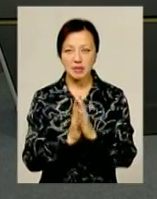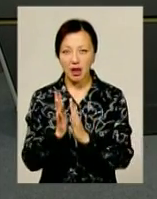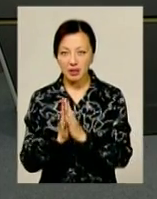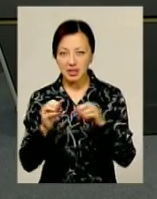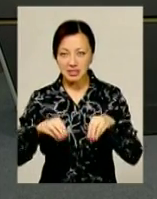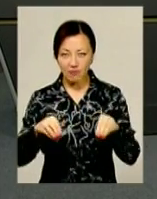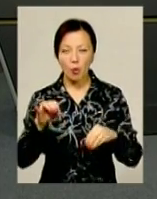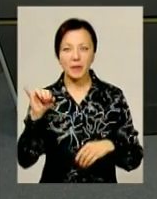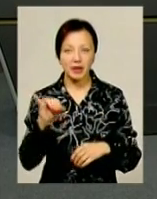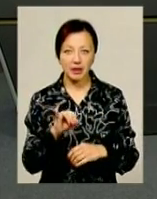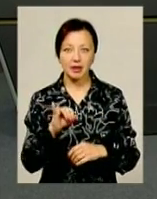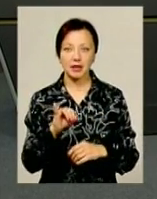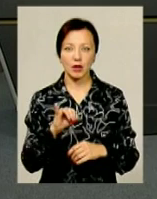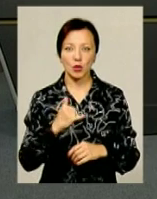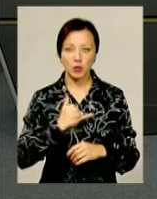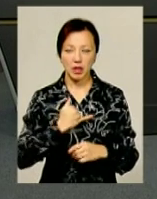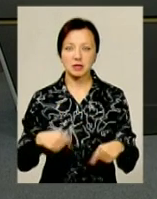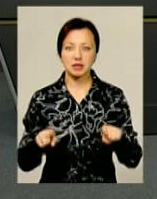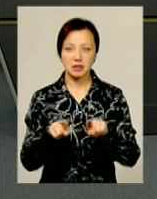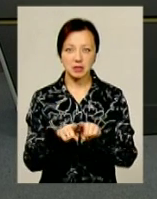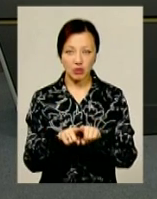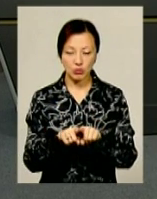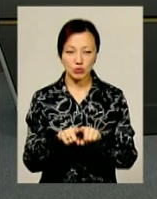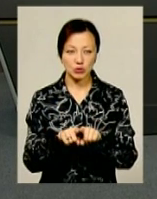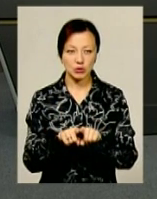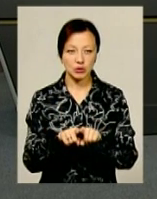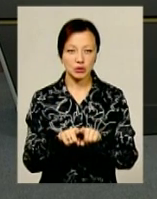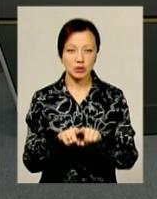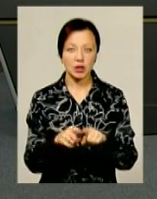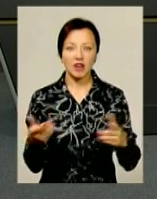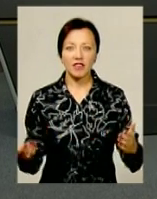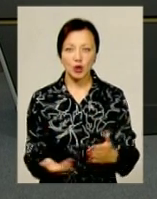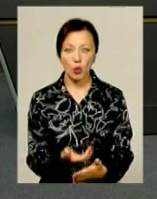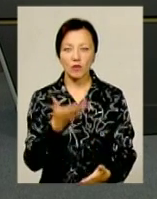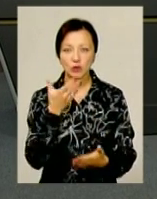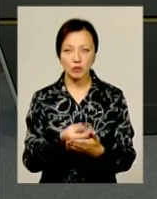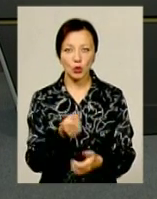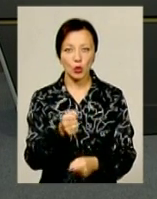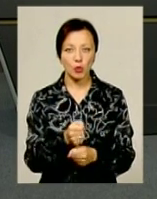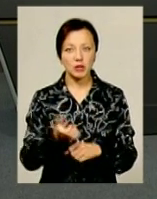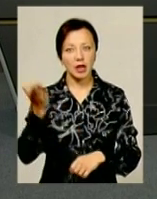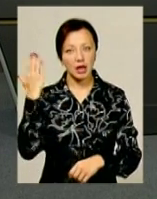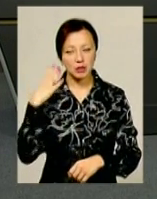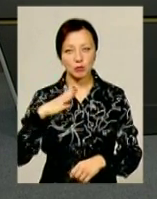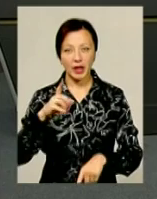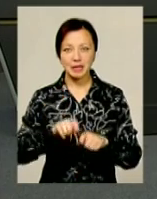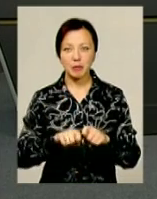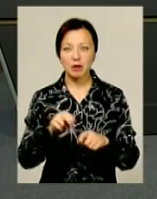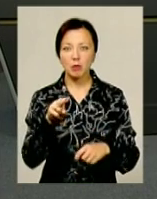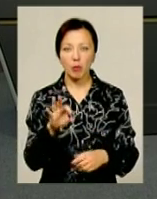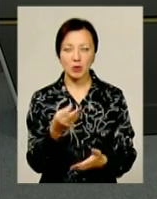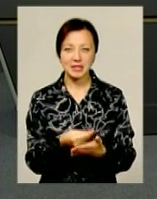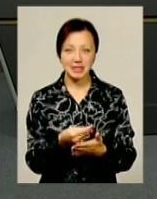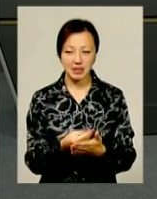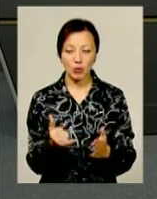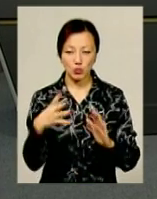І в нас також відновлює свою роботу, так, колись була інспекція по цінах, а зараз у нас